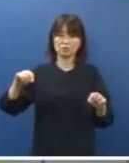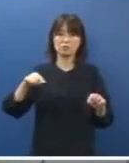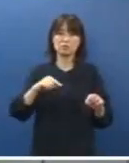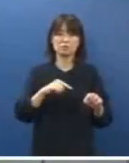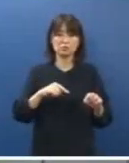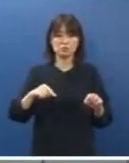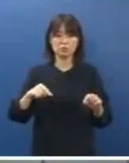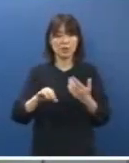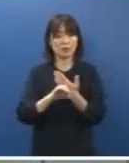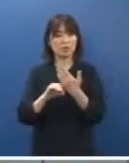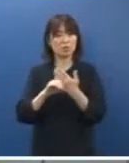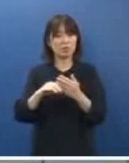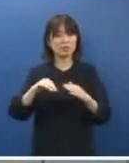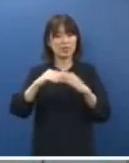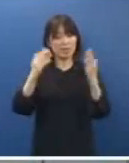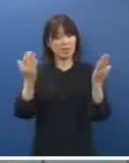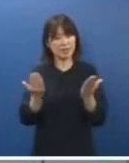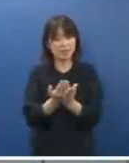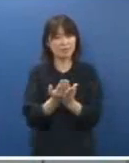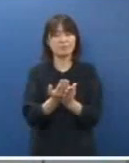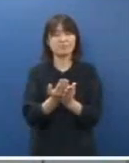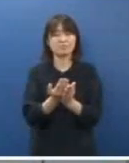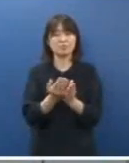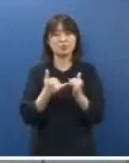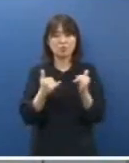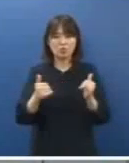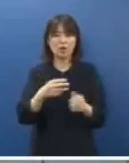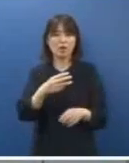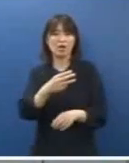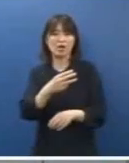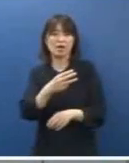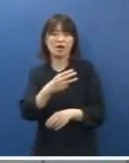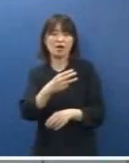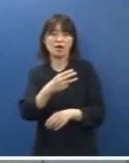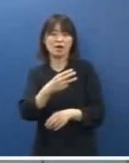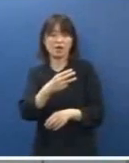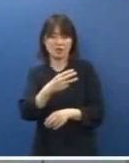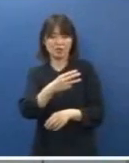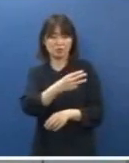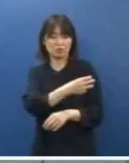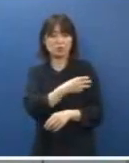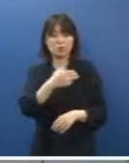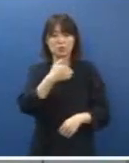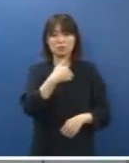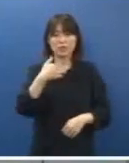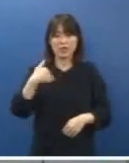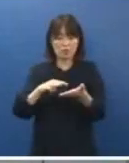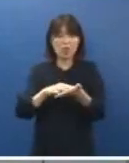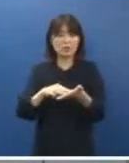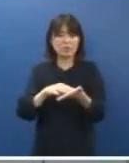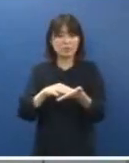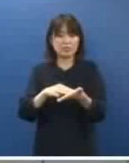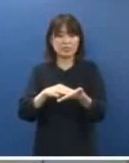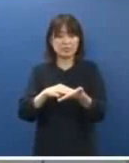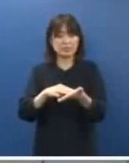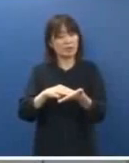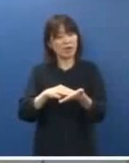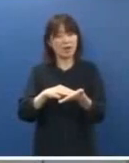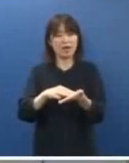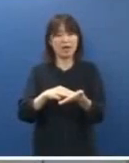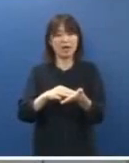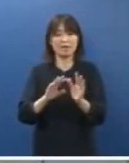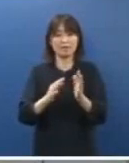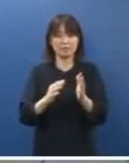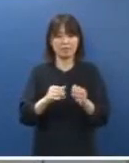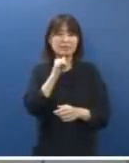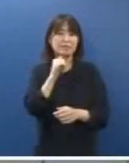全員が打った場合に必要となる数ほどの実はワクチンの確保がどうもできてないようでありまして、でこの点は全国知事